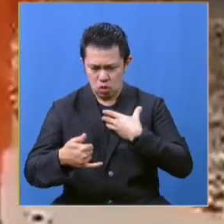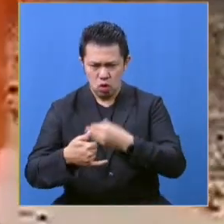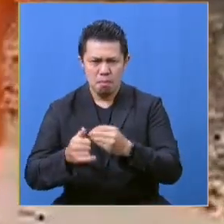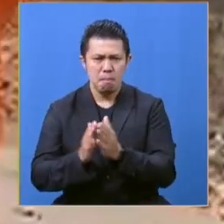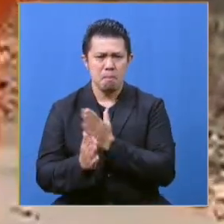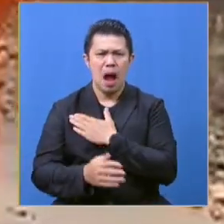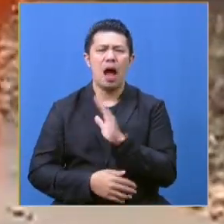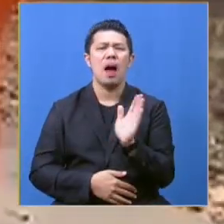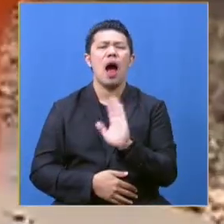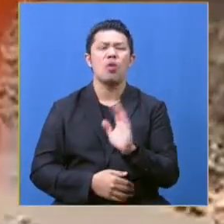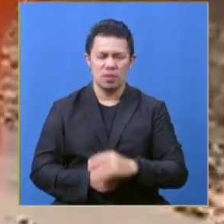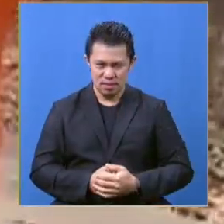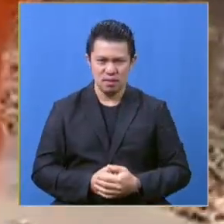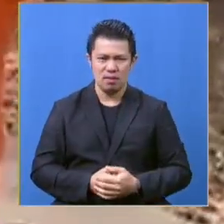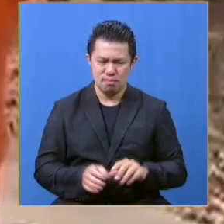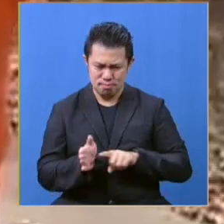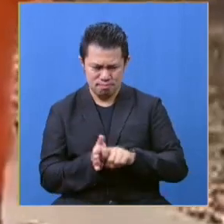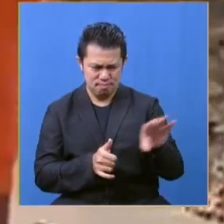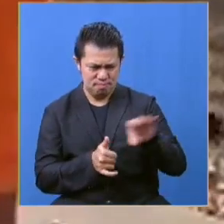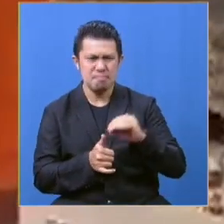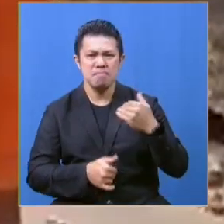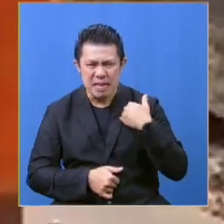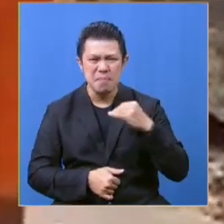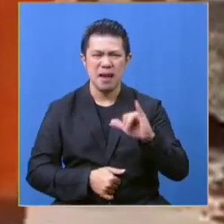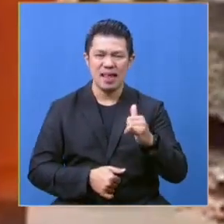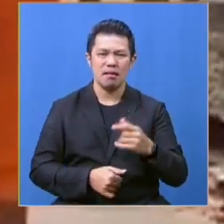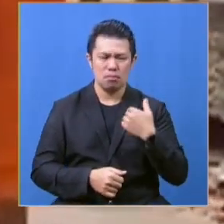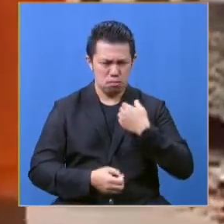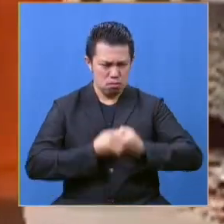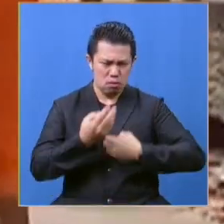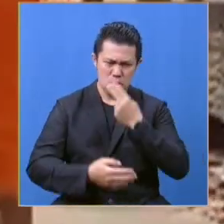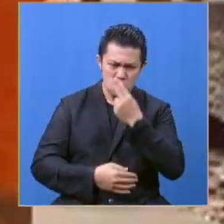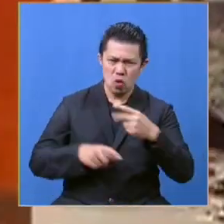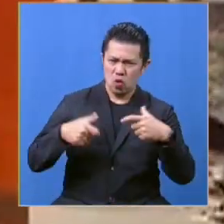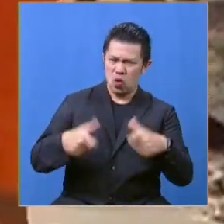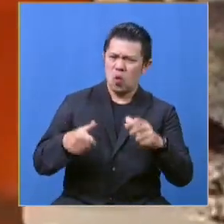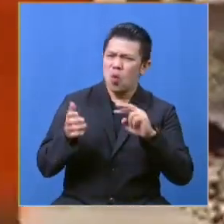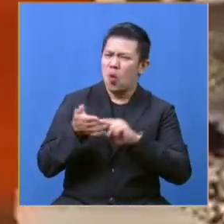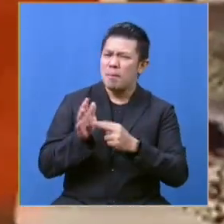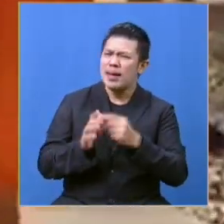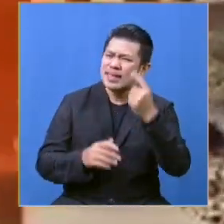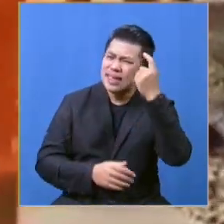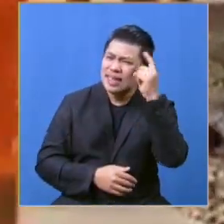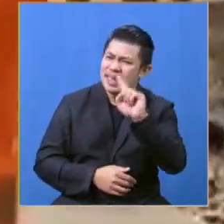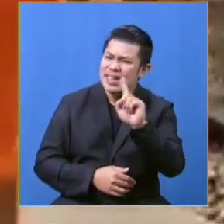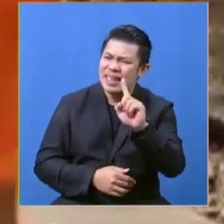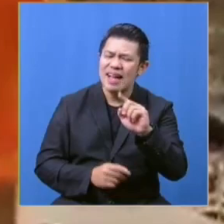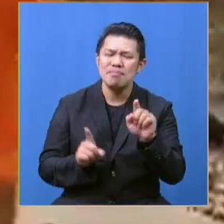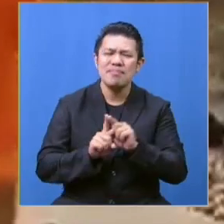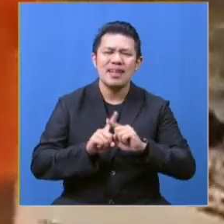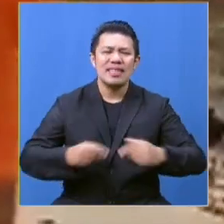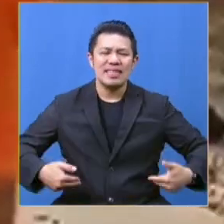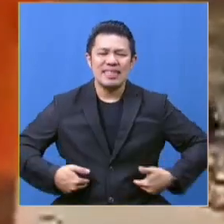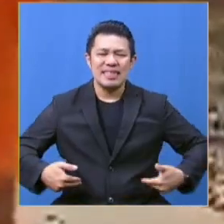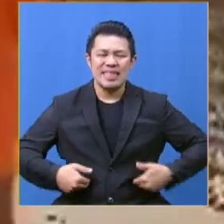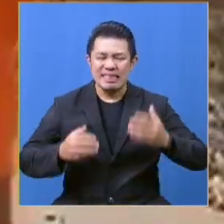ไวรัสโควิด-19 บางส่วนแสดงความคิดเห็นค่ะว่าคลิปนี้เนี่ยคงจะเป็นการทำขึ้นมาเพื่อคลายความเครียดในช่ว